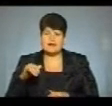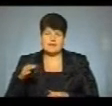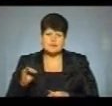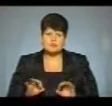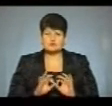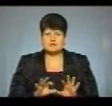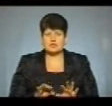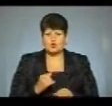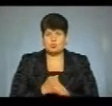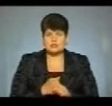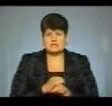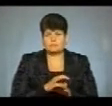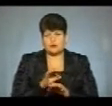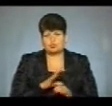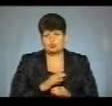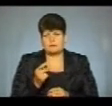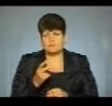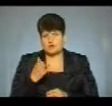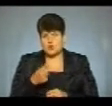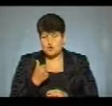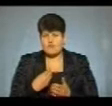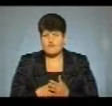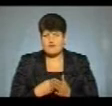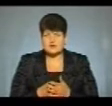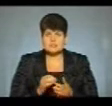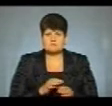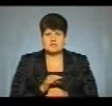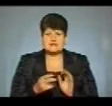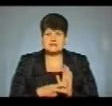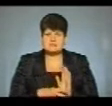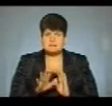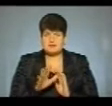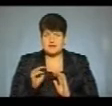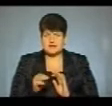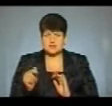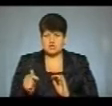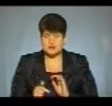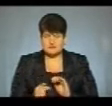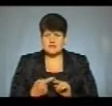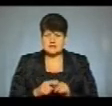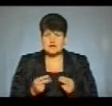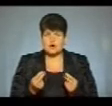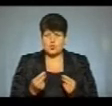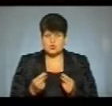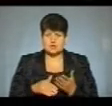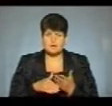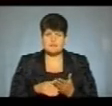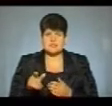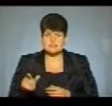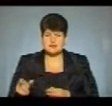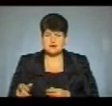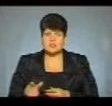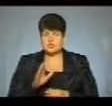розповідає, робота над проєктом тривала 1,5 року. Вартість проєкту – 75 тисяч гривень. Це гроші меценатів.